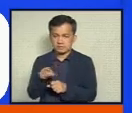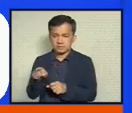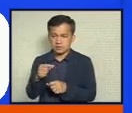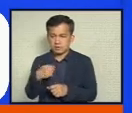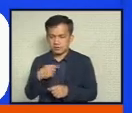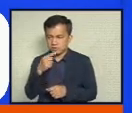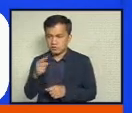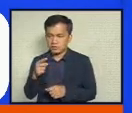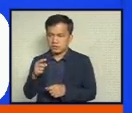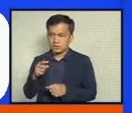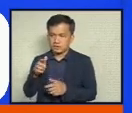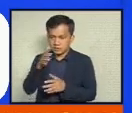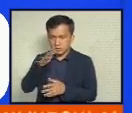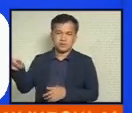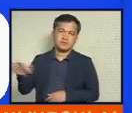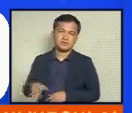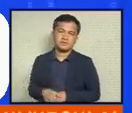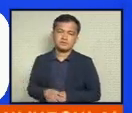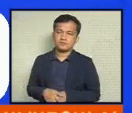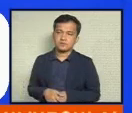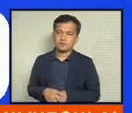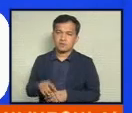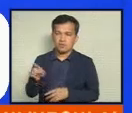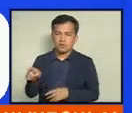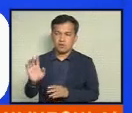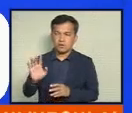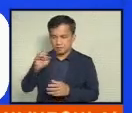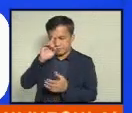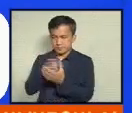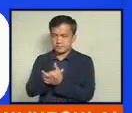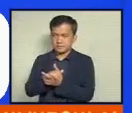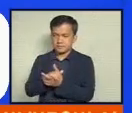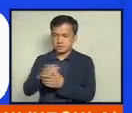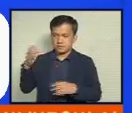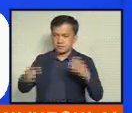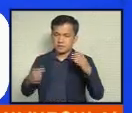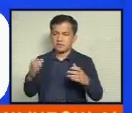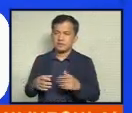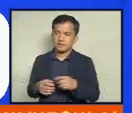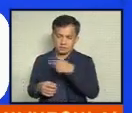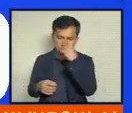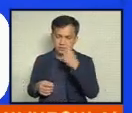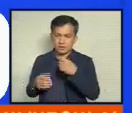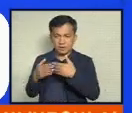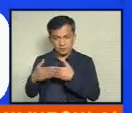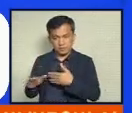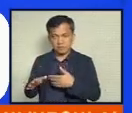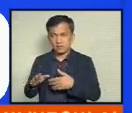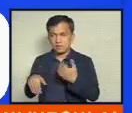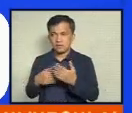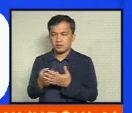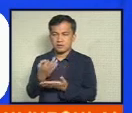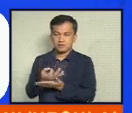ko, ignore them. Huwag kayong maniwala dyan sa korte. Kasi after all,